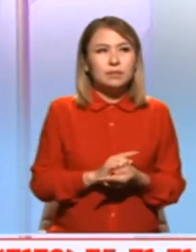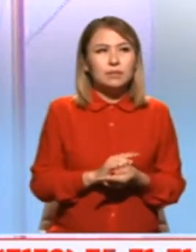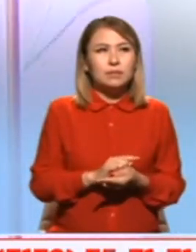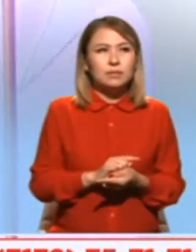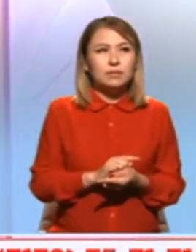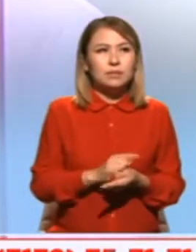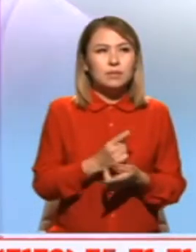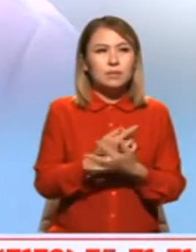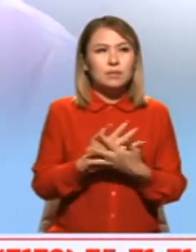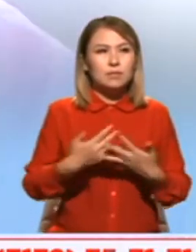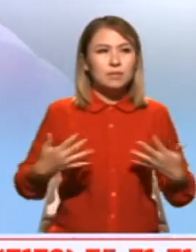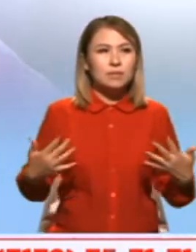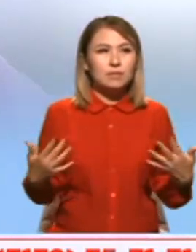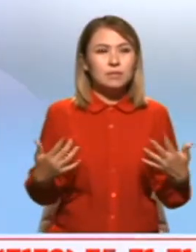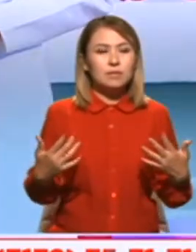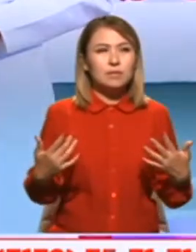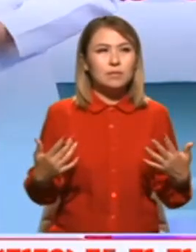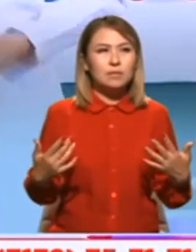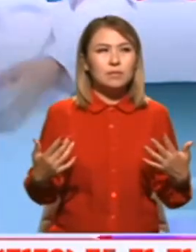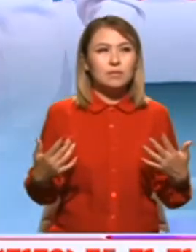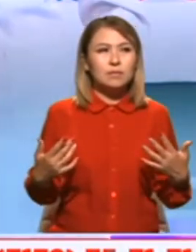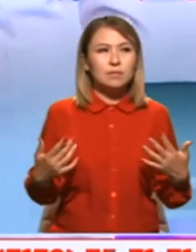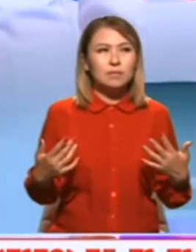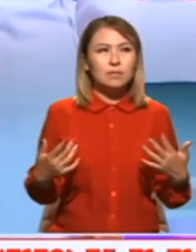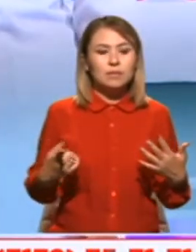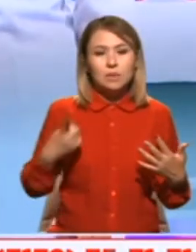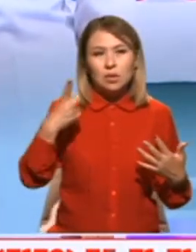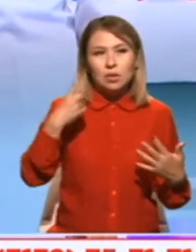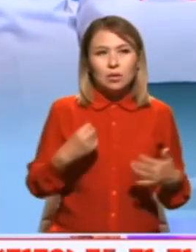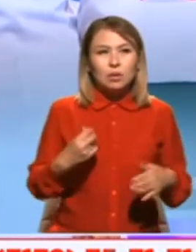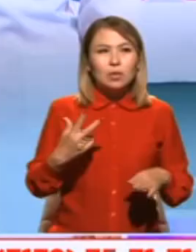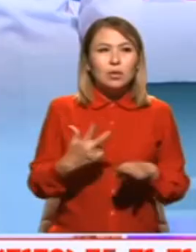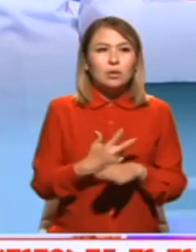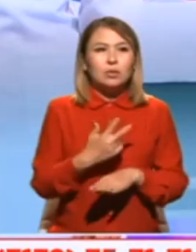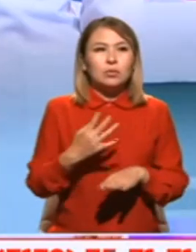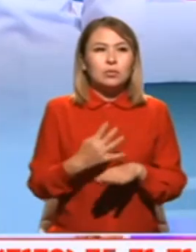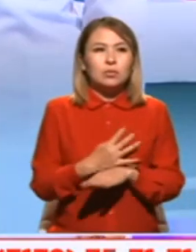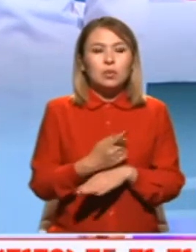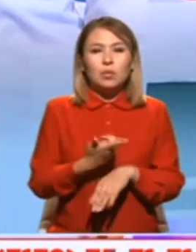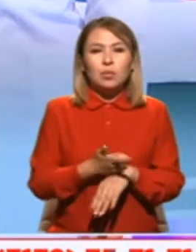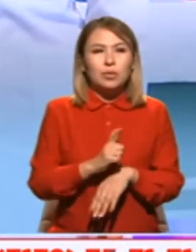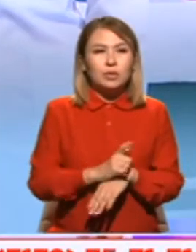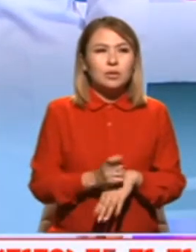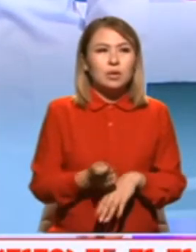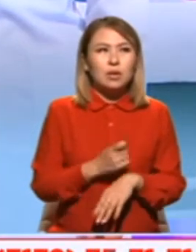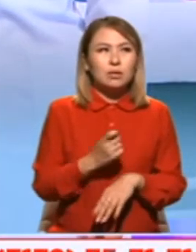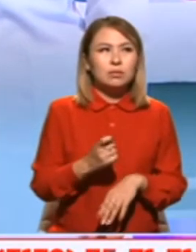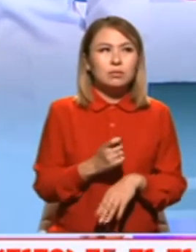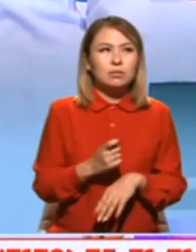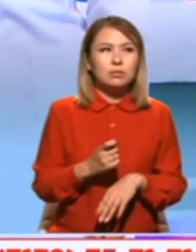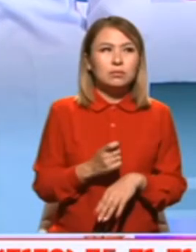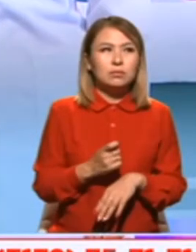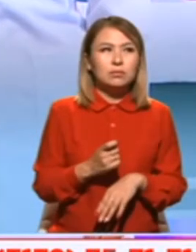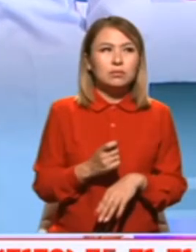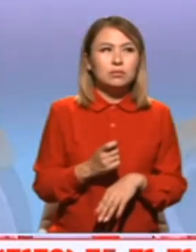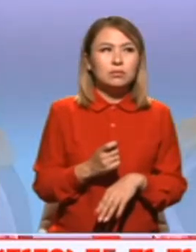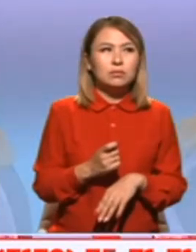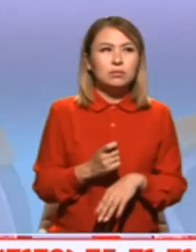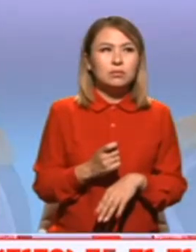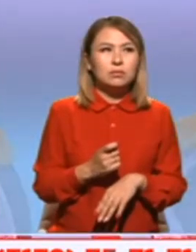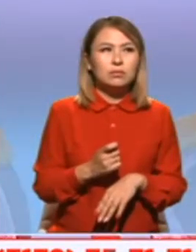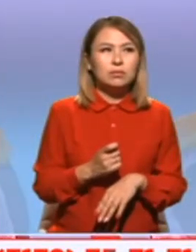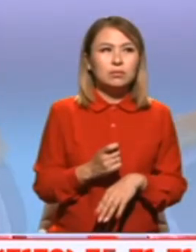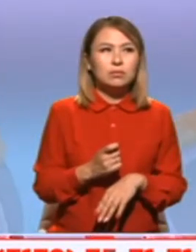яғни әртүрлі уланулар қалып келеді. Енді күніне 3-4 рет бару деген ол өте аз. Аз, иә? Иә, аз болады әрине.